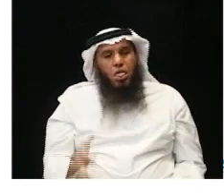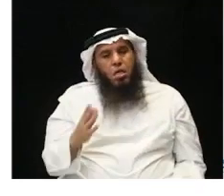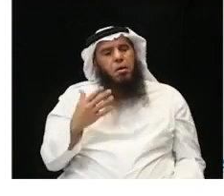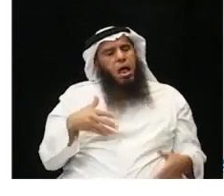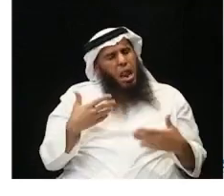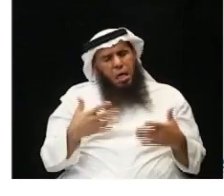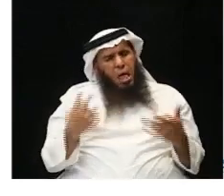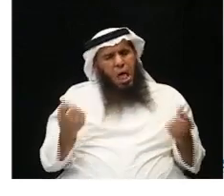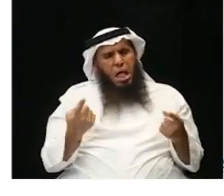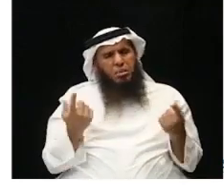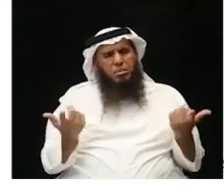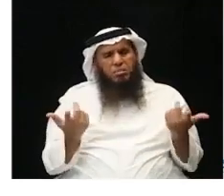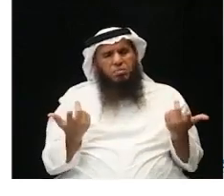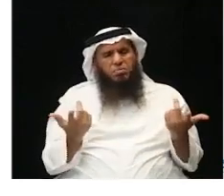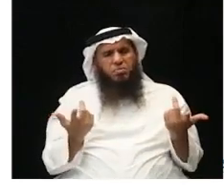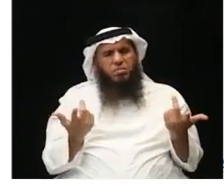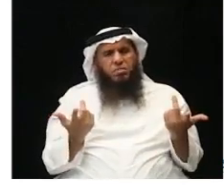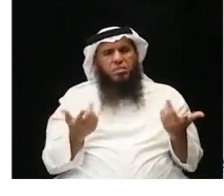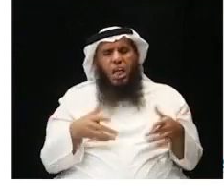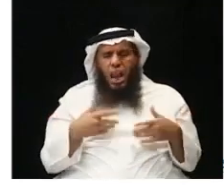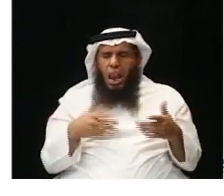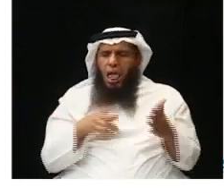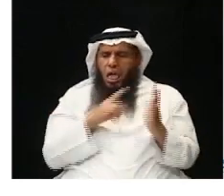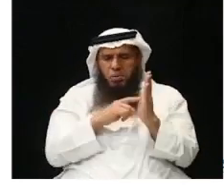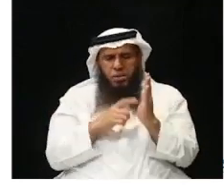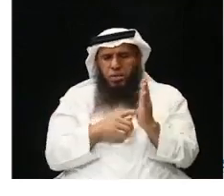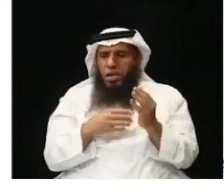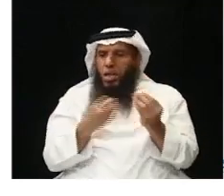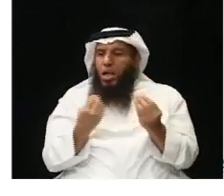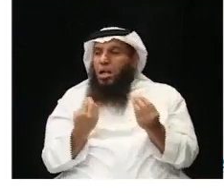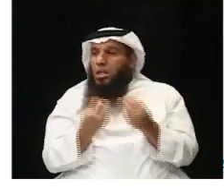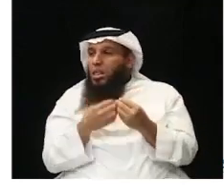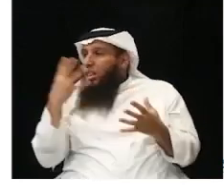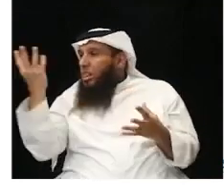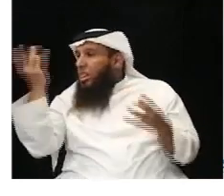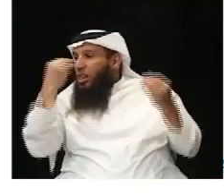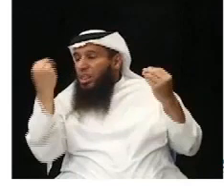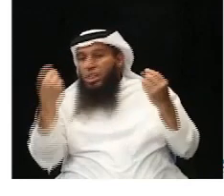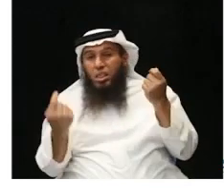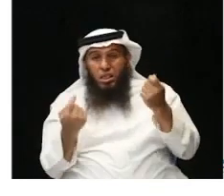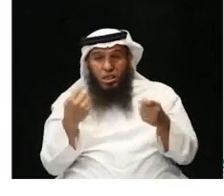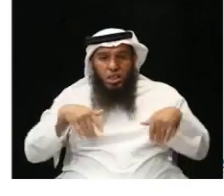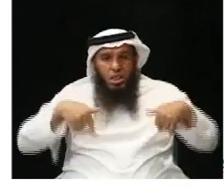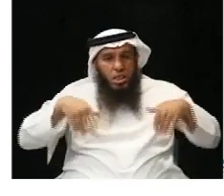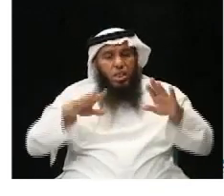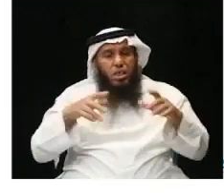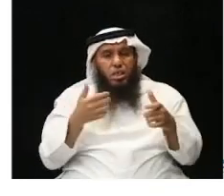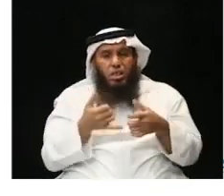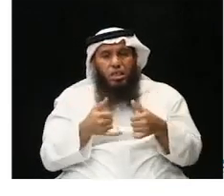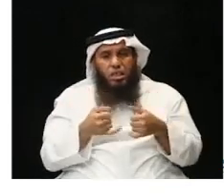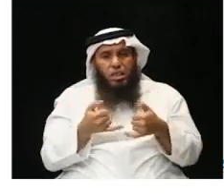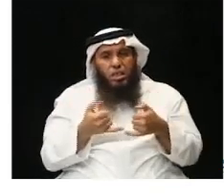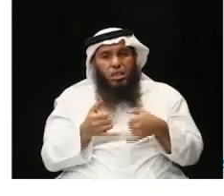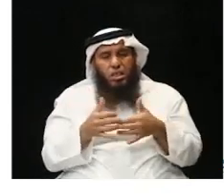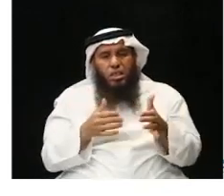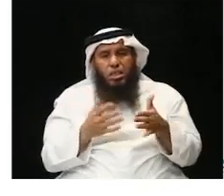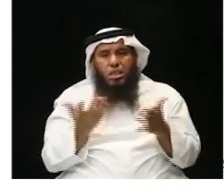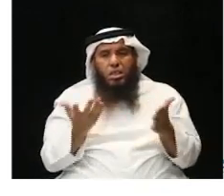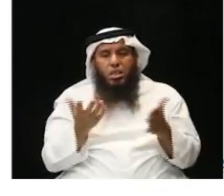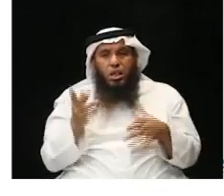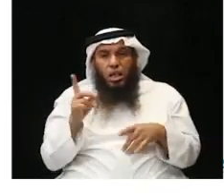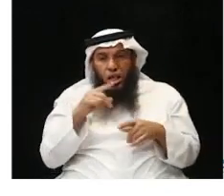الحياة التي هي اللعب أو الذهاب مع الأهل في نزهة أو حديقة أو ألعاب السوني الجيدة التي ليس فيها أي